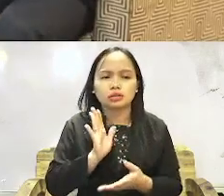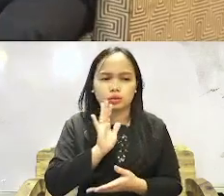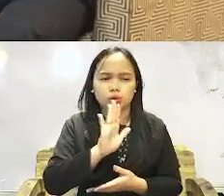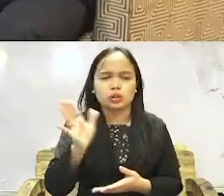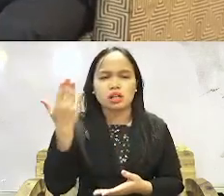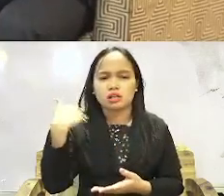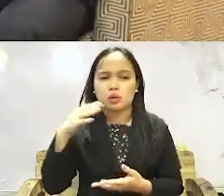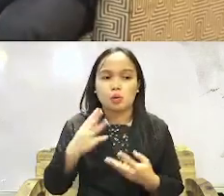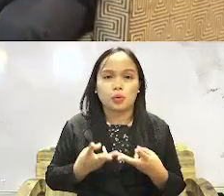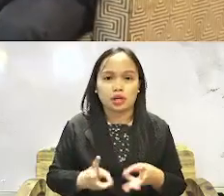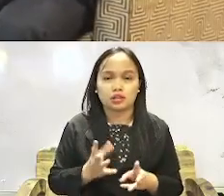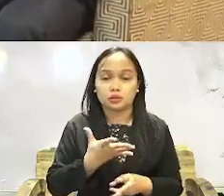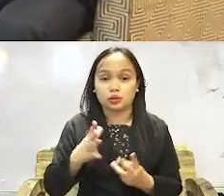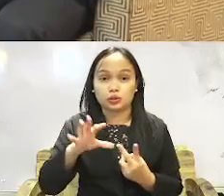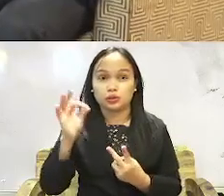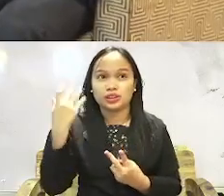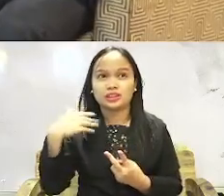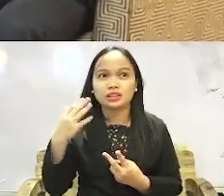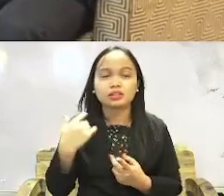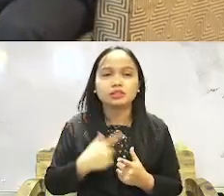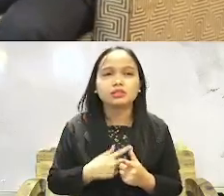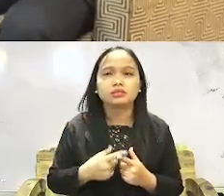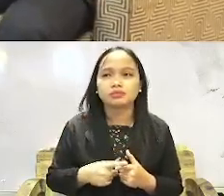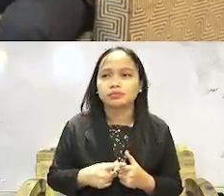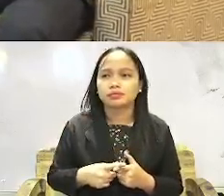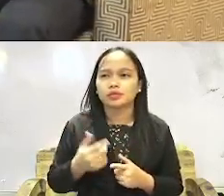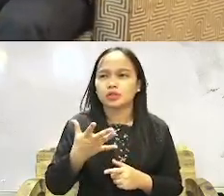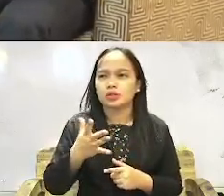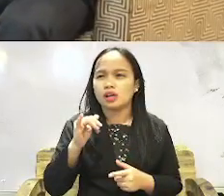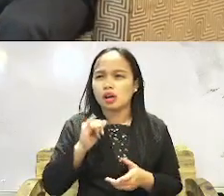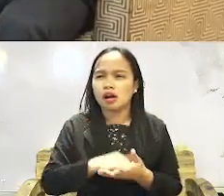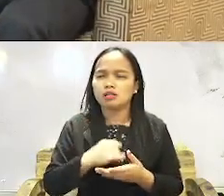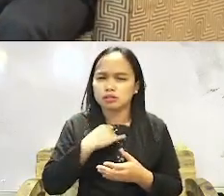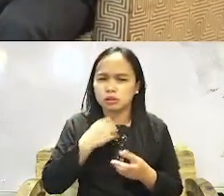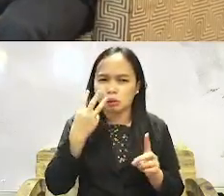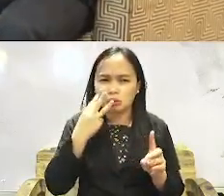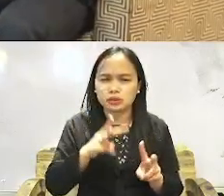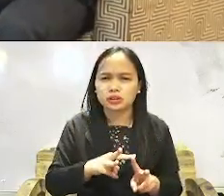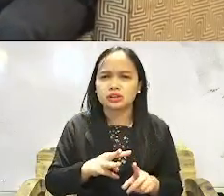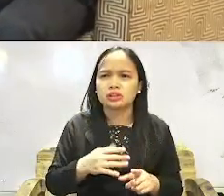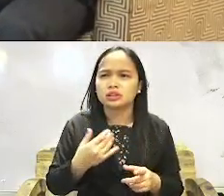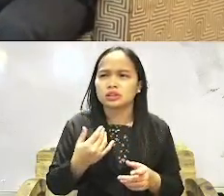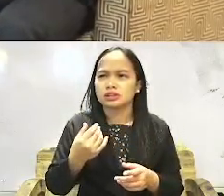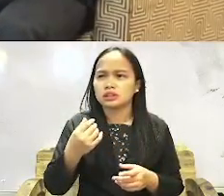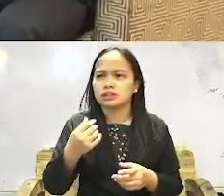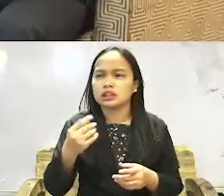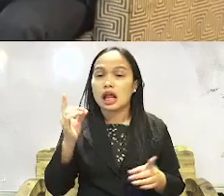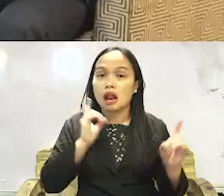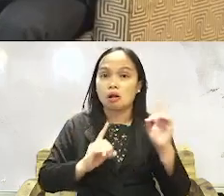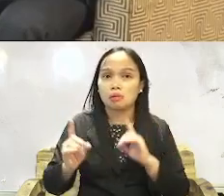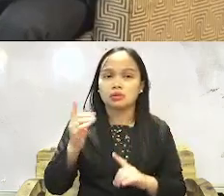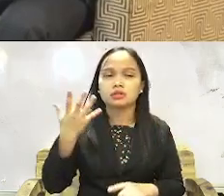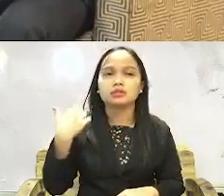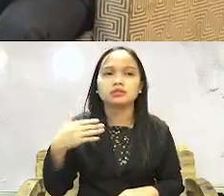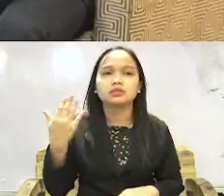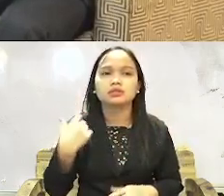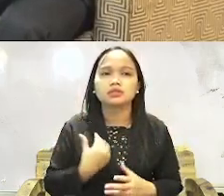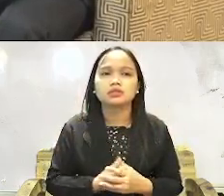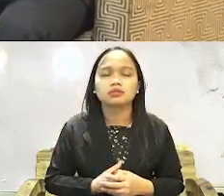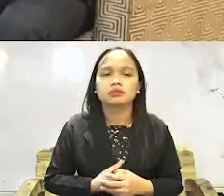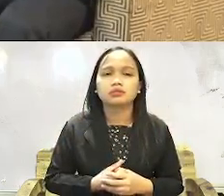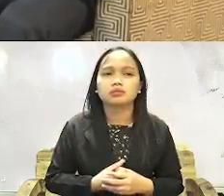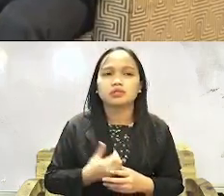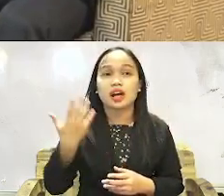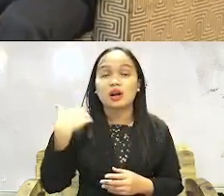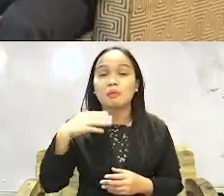way na tinataha. Kasi di ba, ito, napapanood ko lang to minsan, Sir Dom, sa mga drama noon na pinapanood ni Ma'am Lerma.